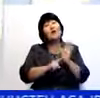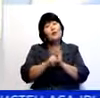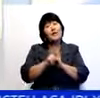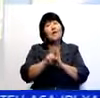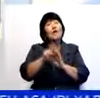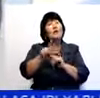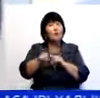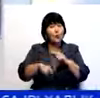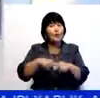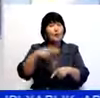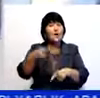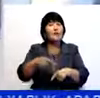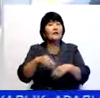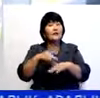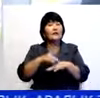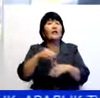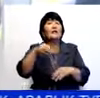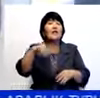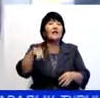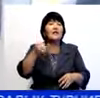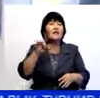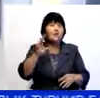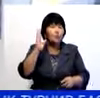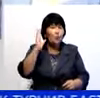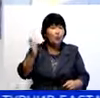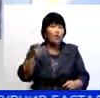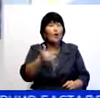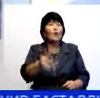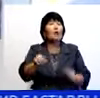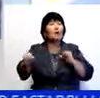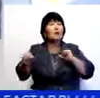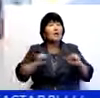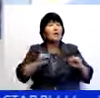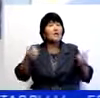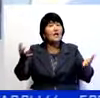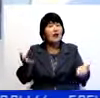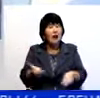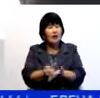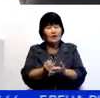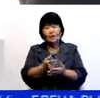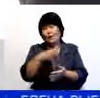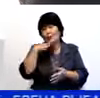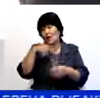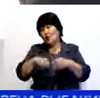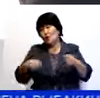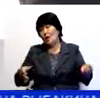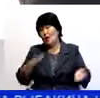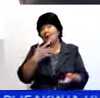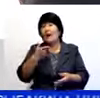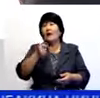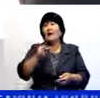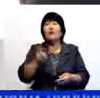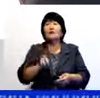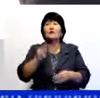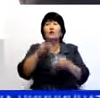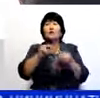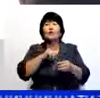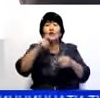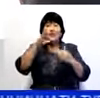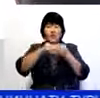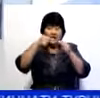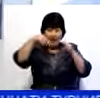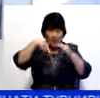әрине тәртібі тендер болады. Оның бәрін мердігер де анықтайды. Оның өзі біраз уақыт еді. Мына газ құрылысының жұмысы болып, жер асты